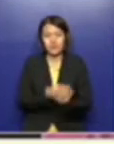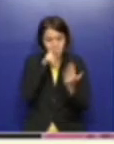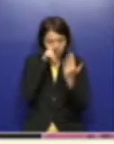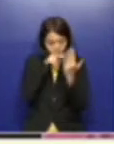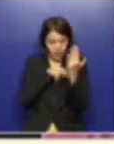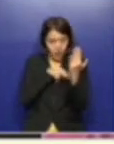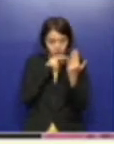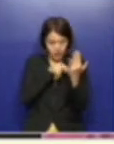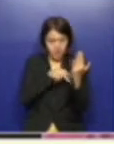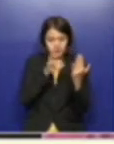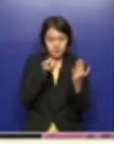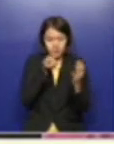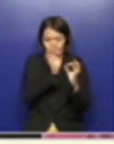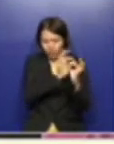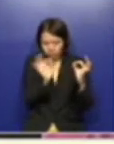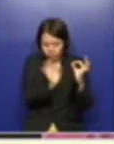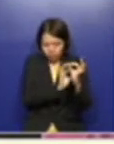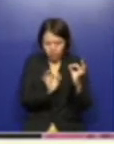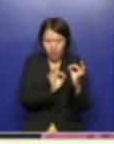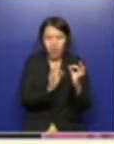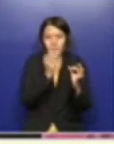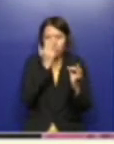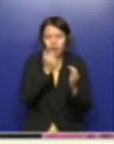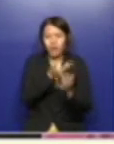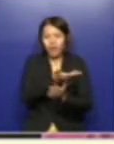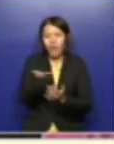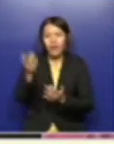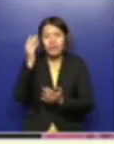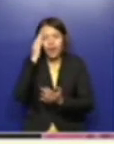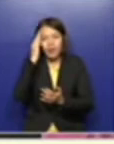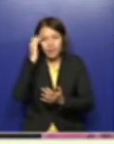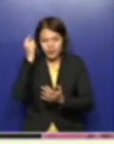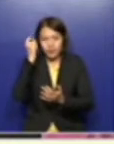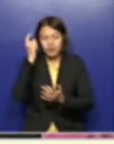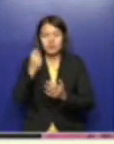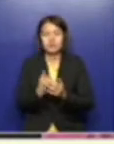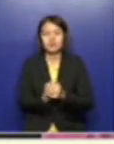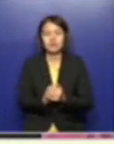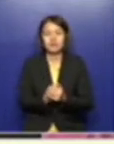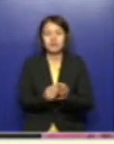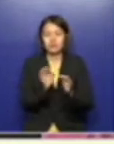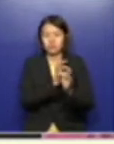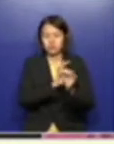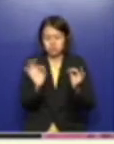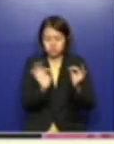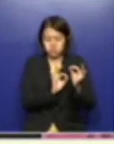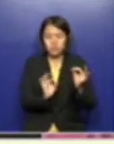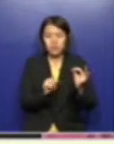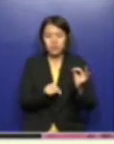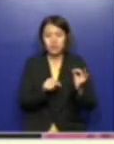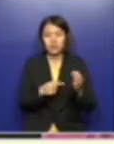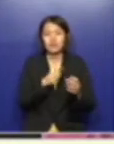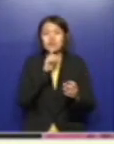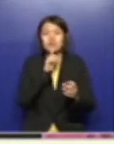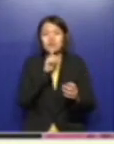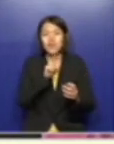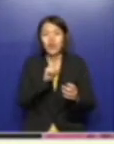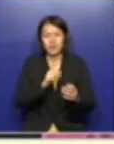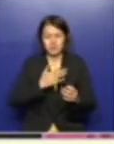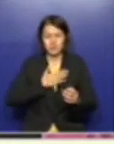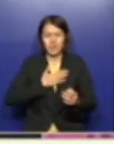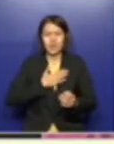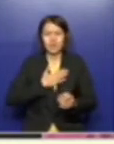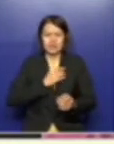ซะก่อนครับเพื่อให้เป็นที่เข้าใจคือกระทู้นี้นี่ผมขอถามในนามช